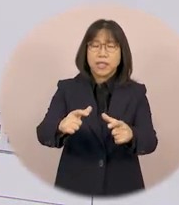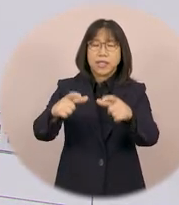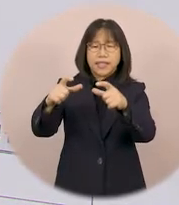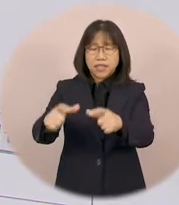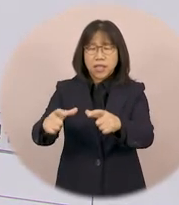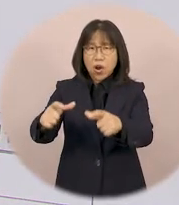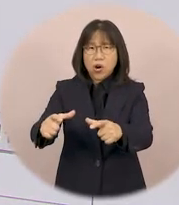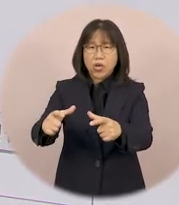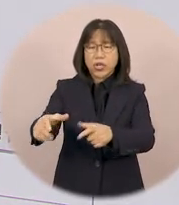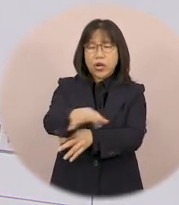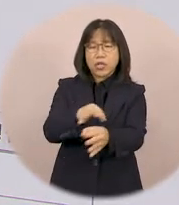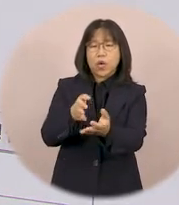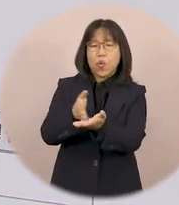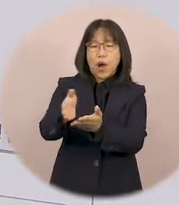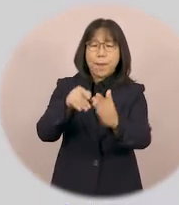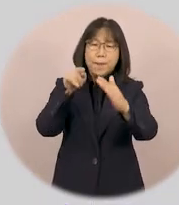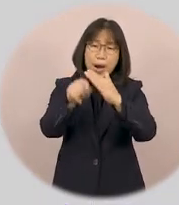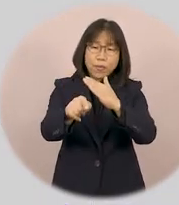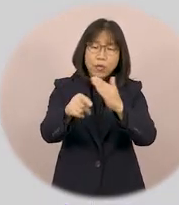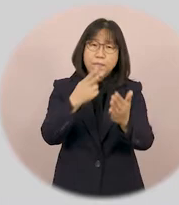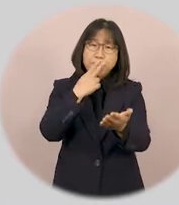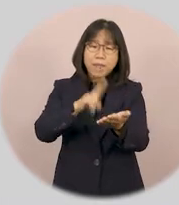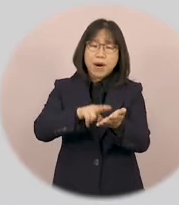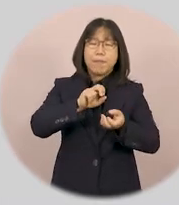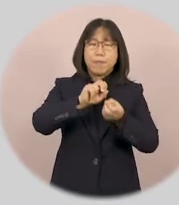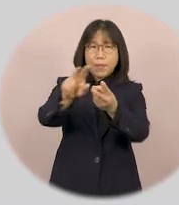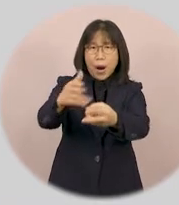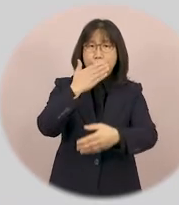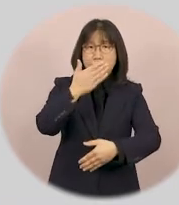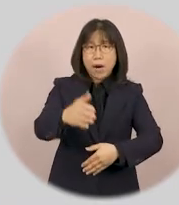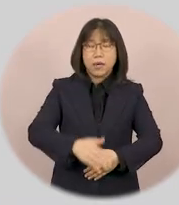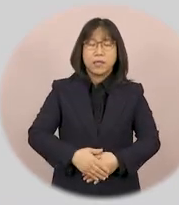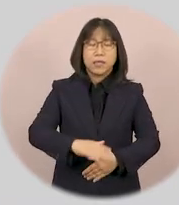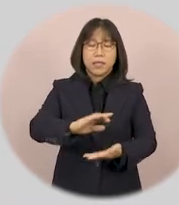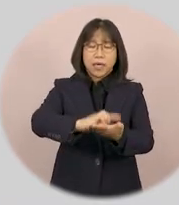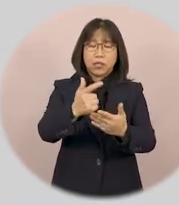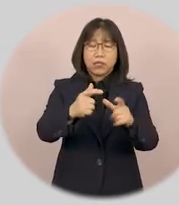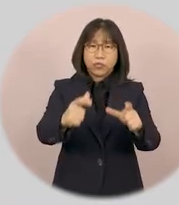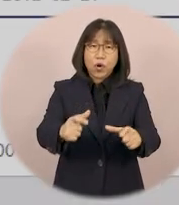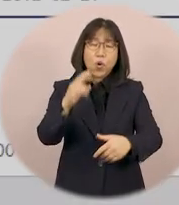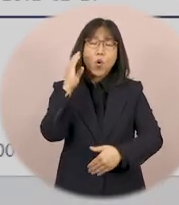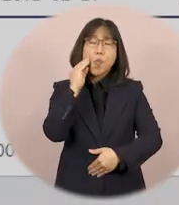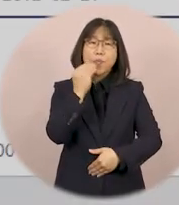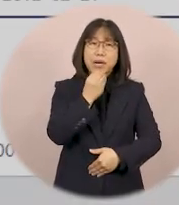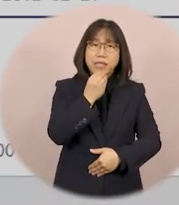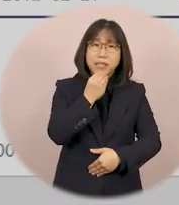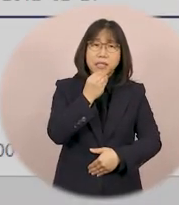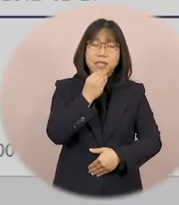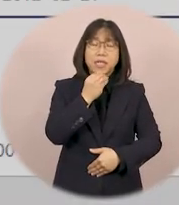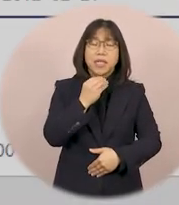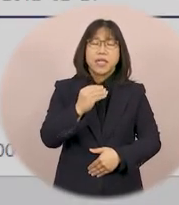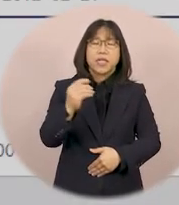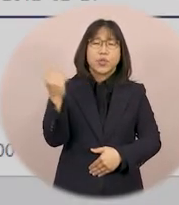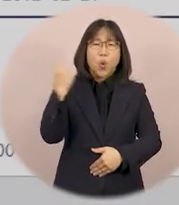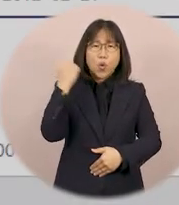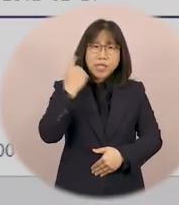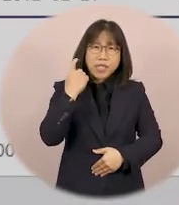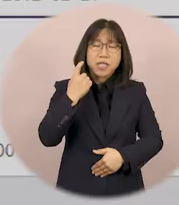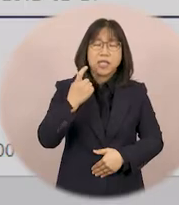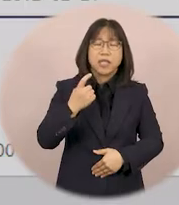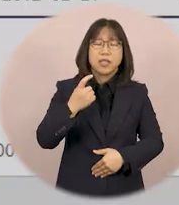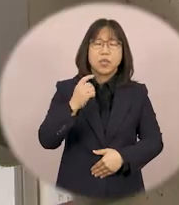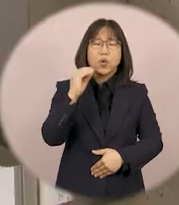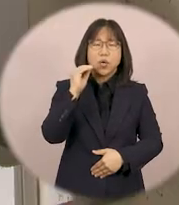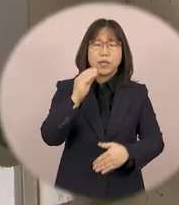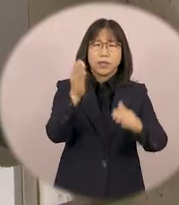로 방문하거나 우편으로 제출하면 되고 신청서식 은 강서 구청 홈페이지 소식 광장 공지